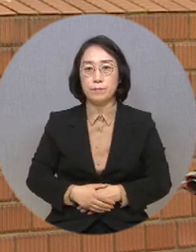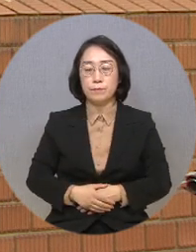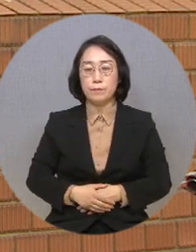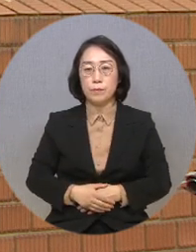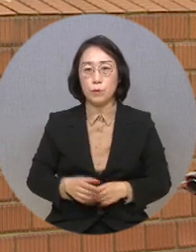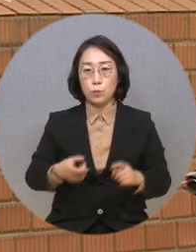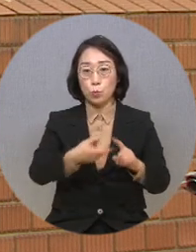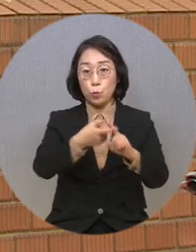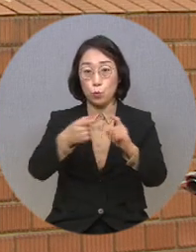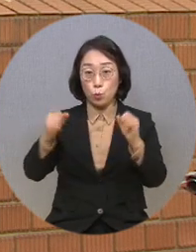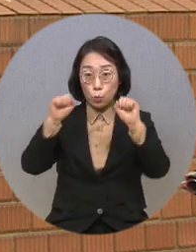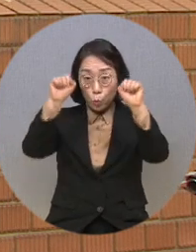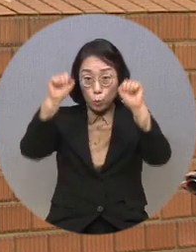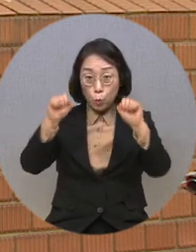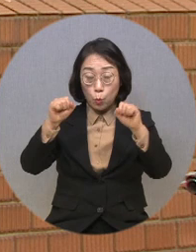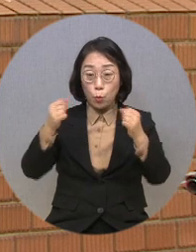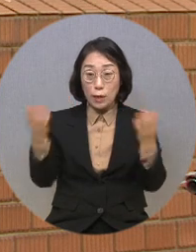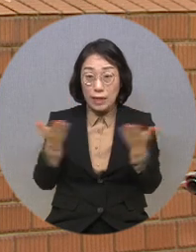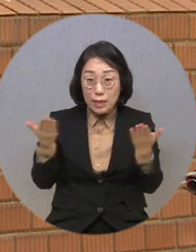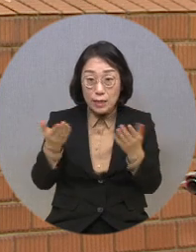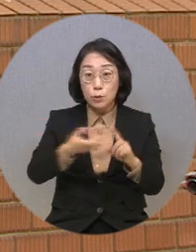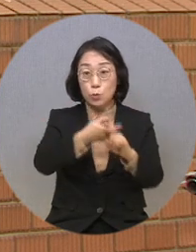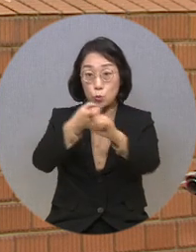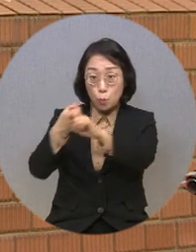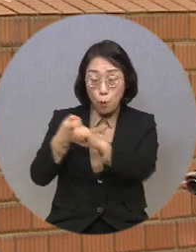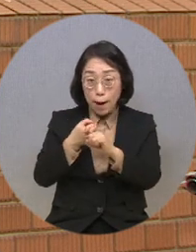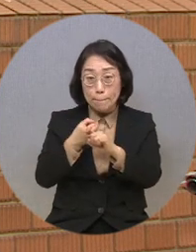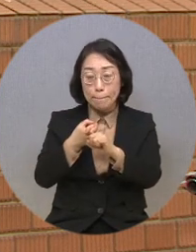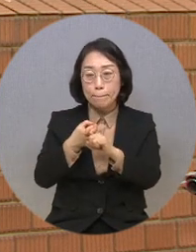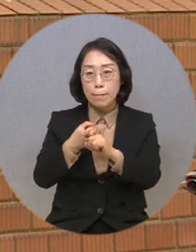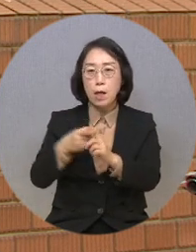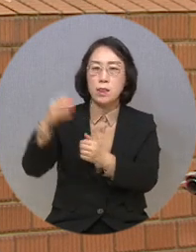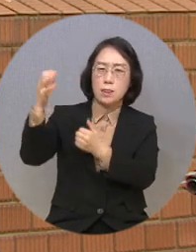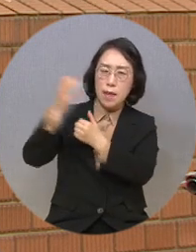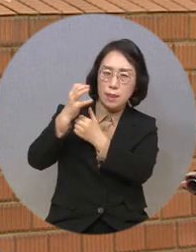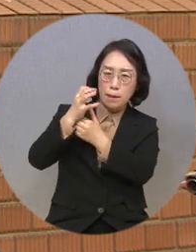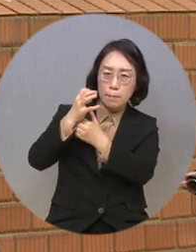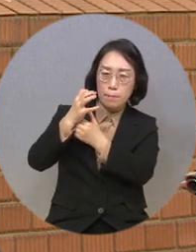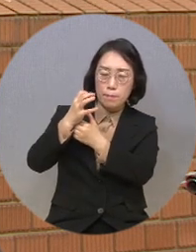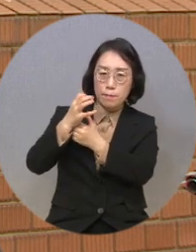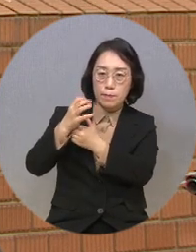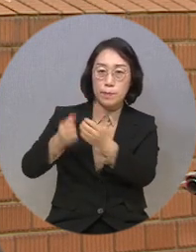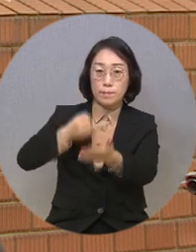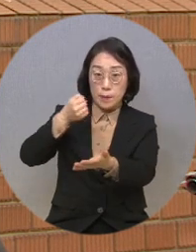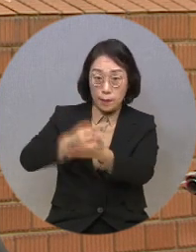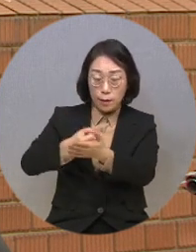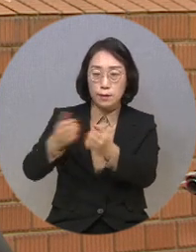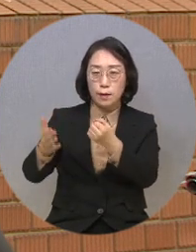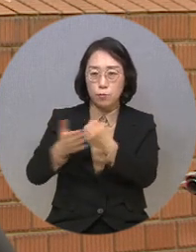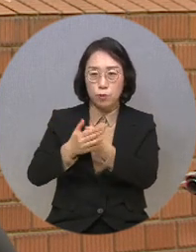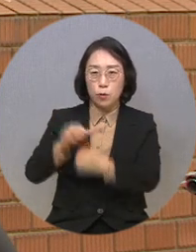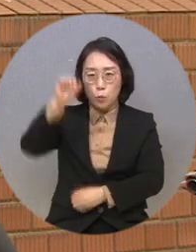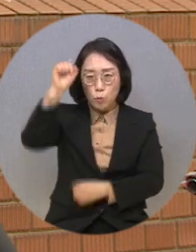노동조합 탄압, 부당해고로 규정 짓고 농성에 들어가게 됐습니다.